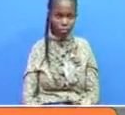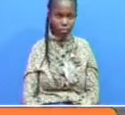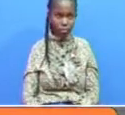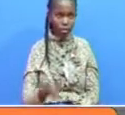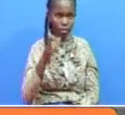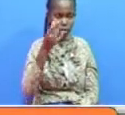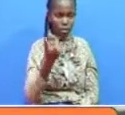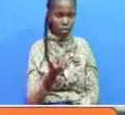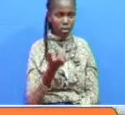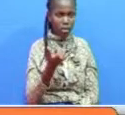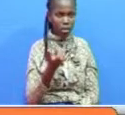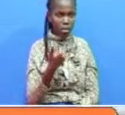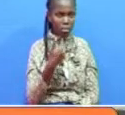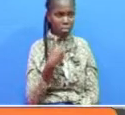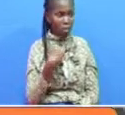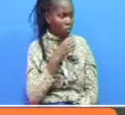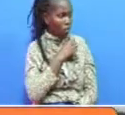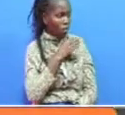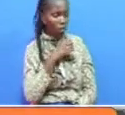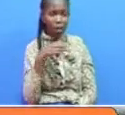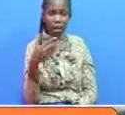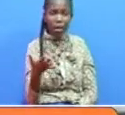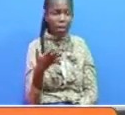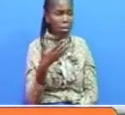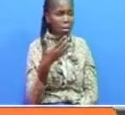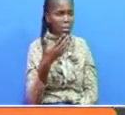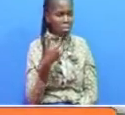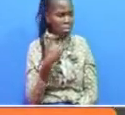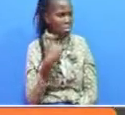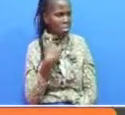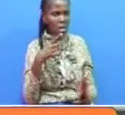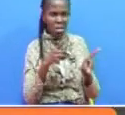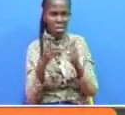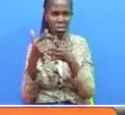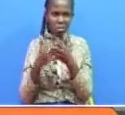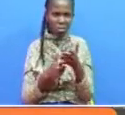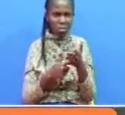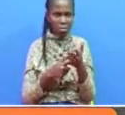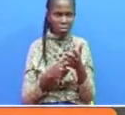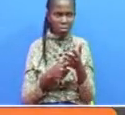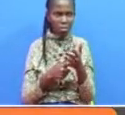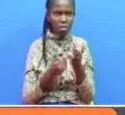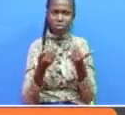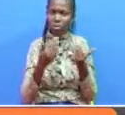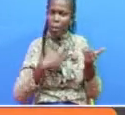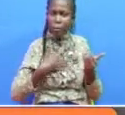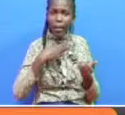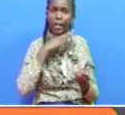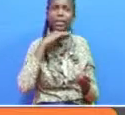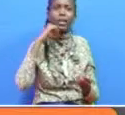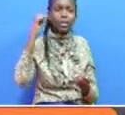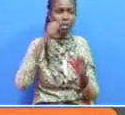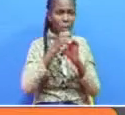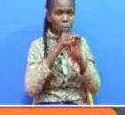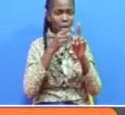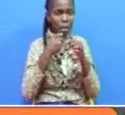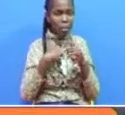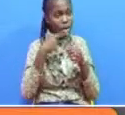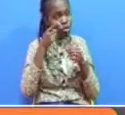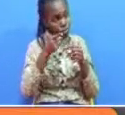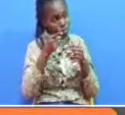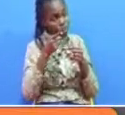Wewe sasa unaanza kunithreaten mimi. Ati utanifanya nini? Bora usiue watoto wangu. Lakini mimi na